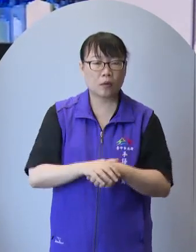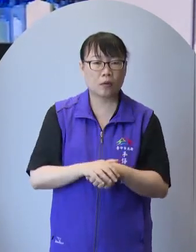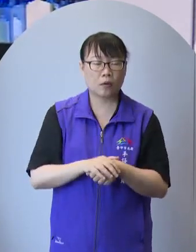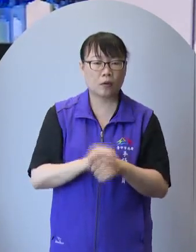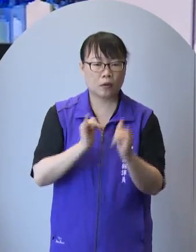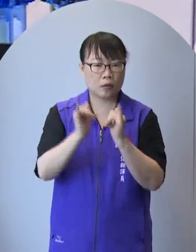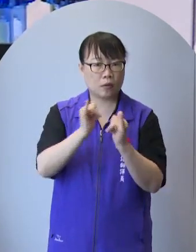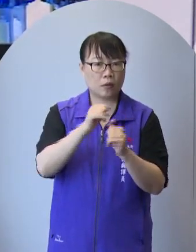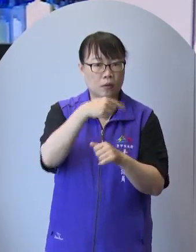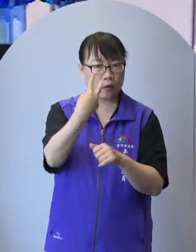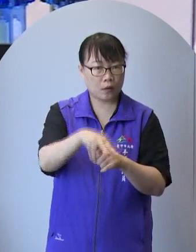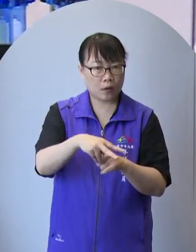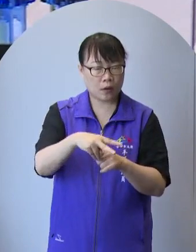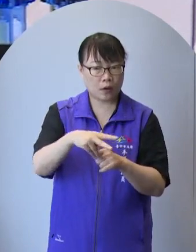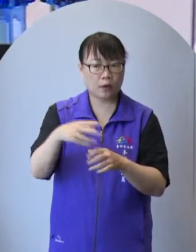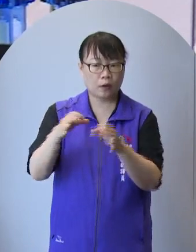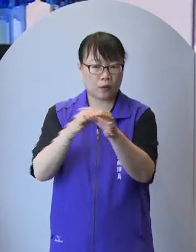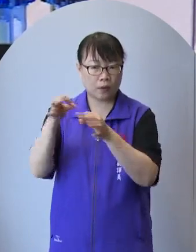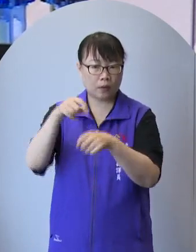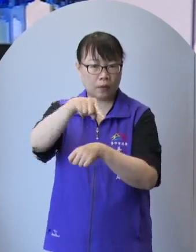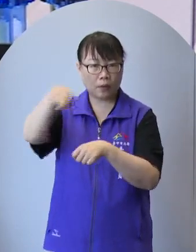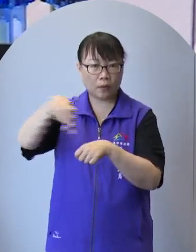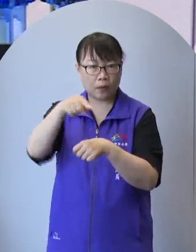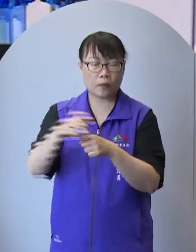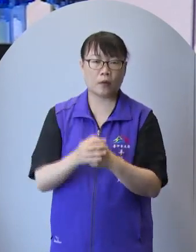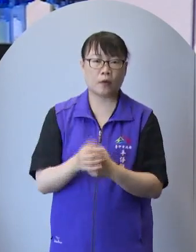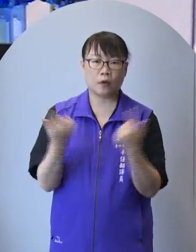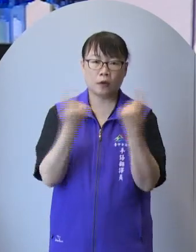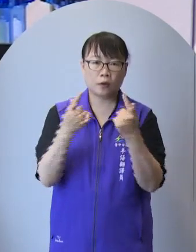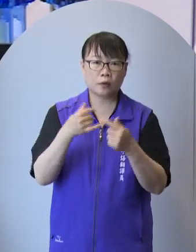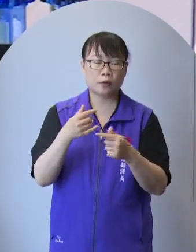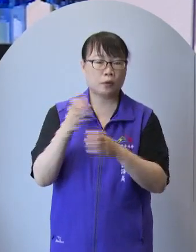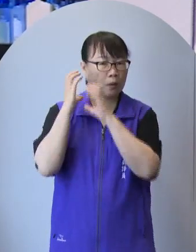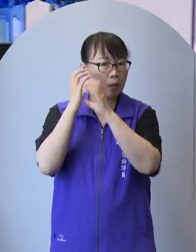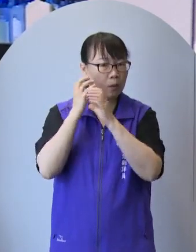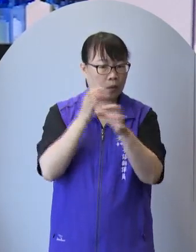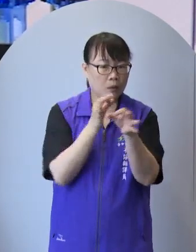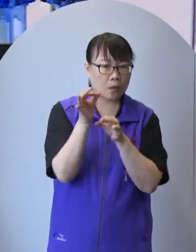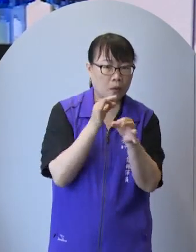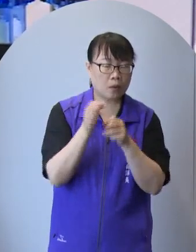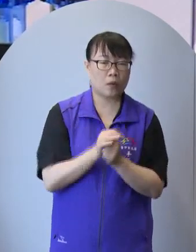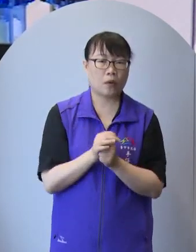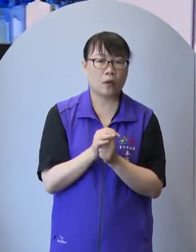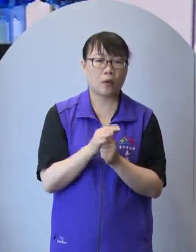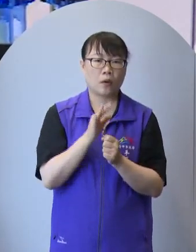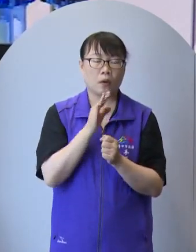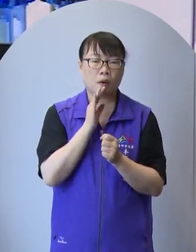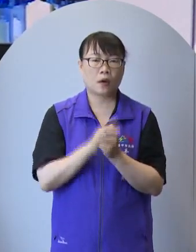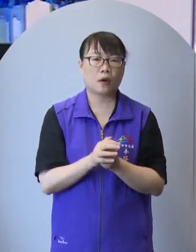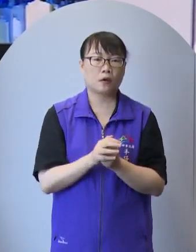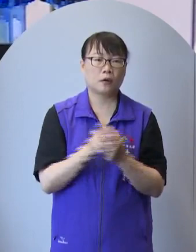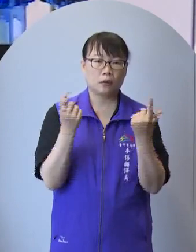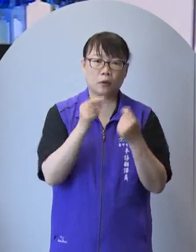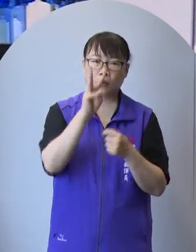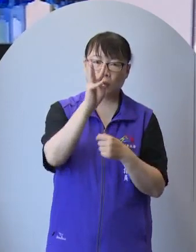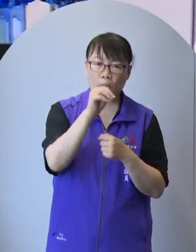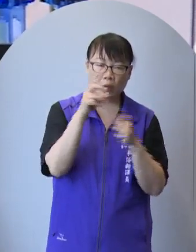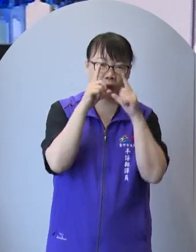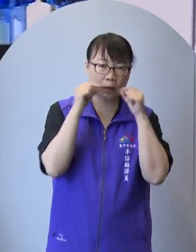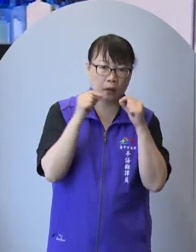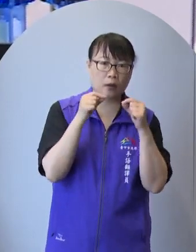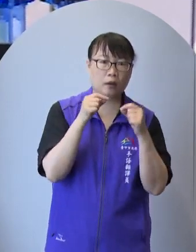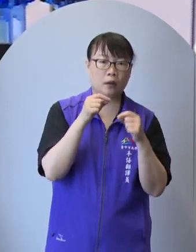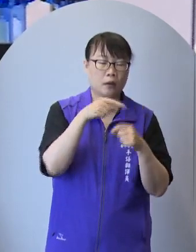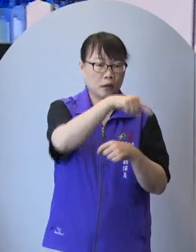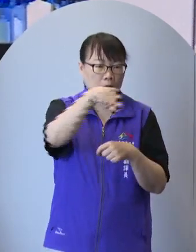以及受规范的商家，包括饮料店，包括素食店，包括便利超